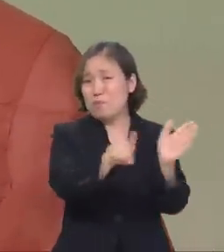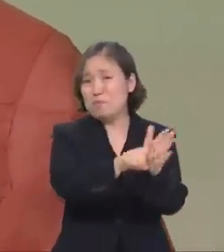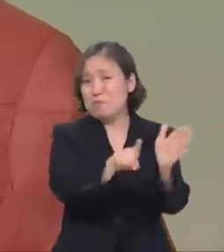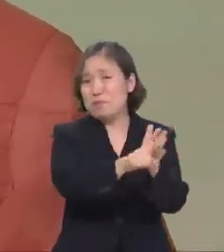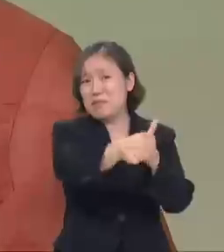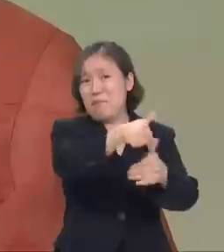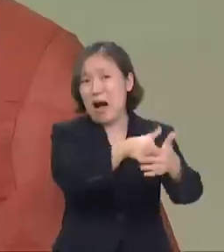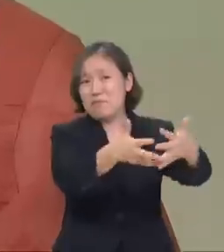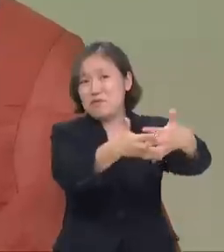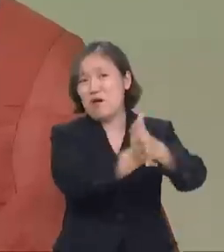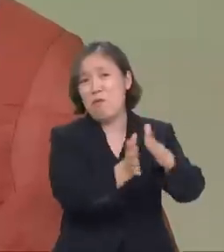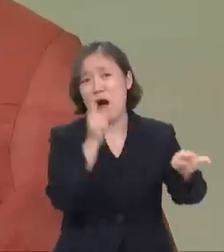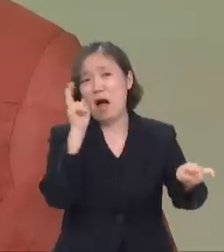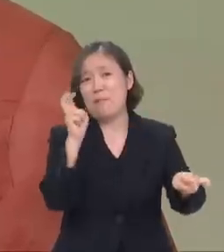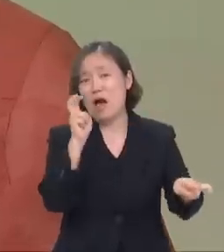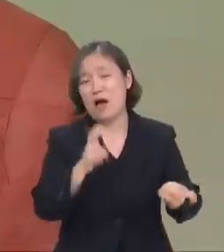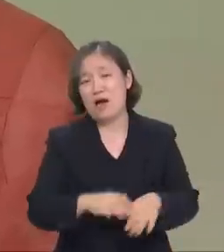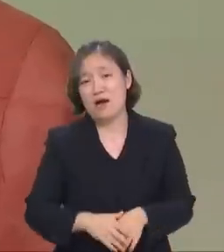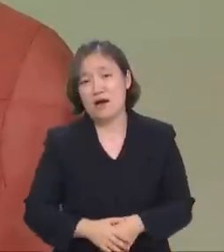거예요